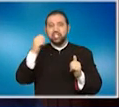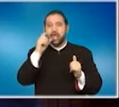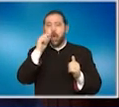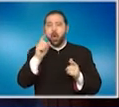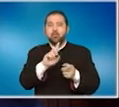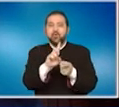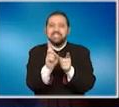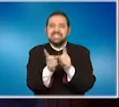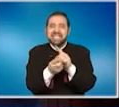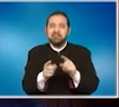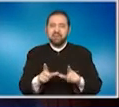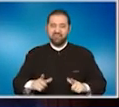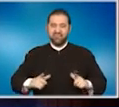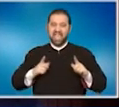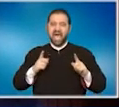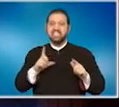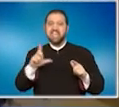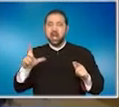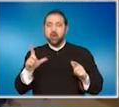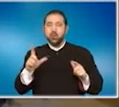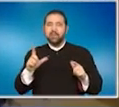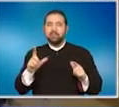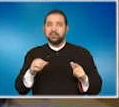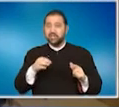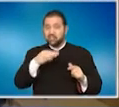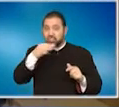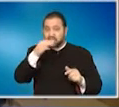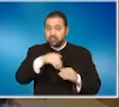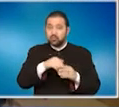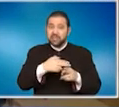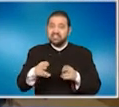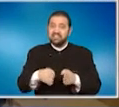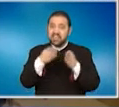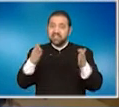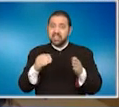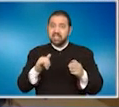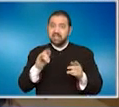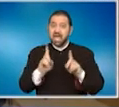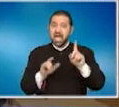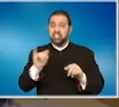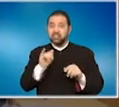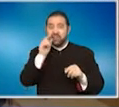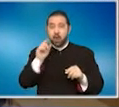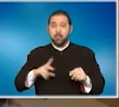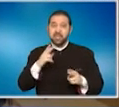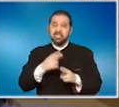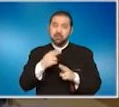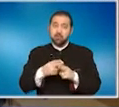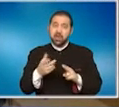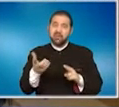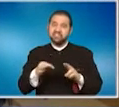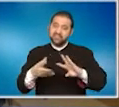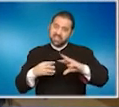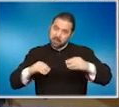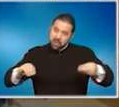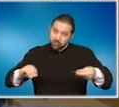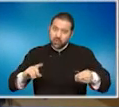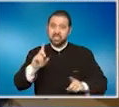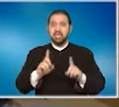minunea în sensul acesta de e cineva bolnav să fie vindecat, e cineva care a murit să fie